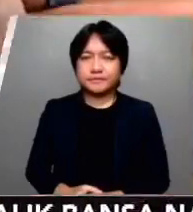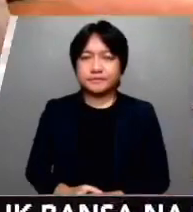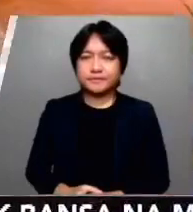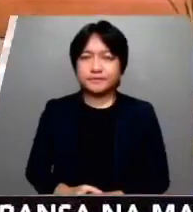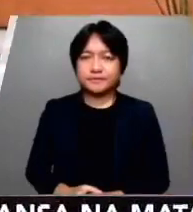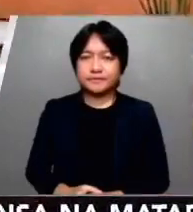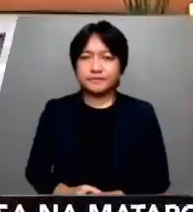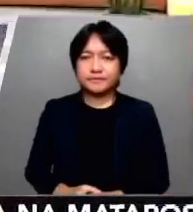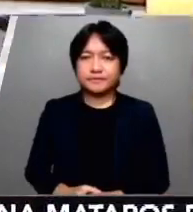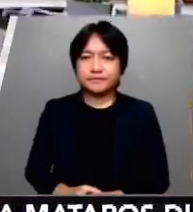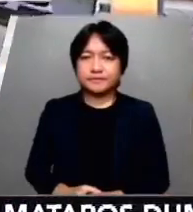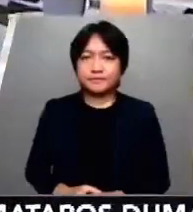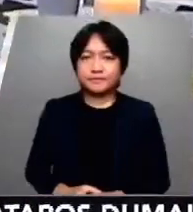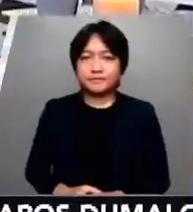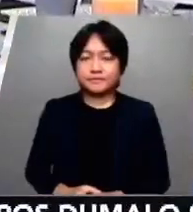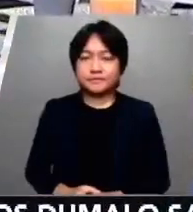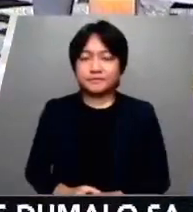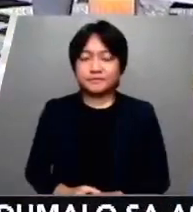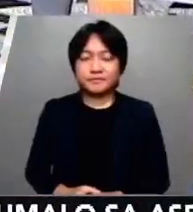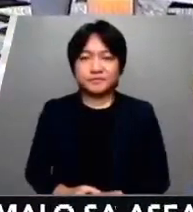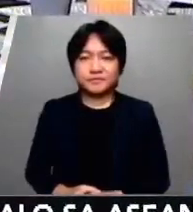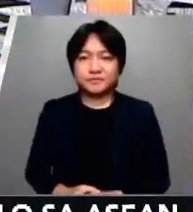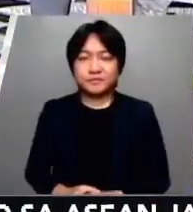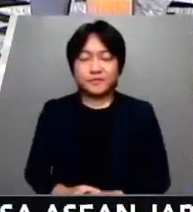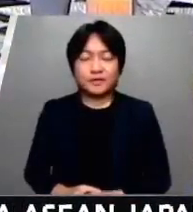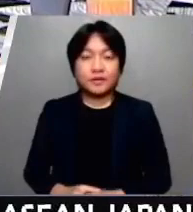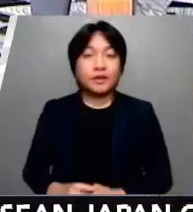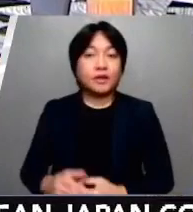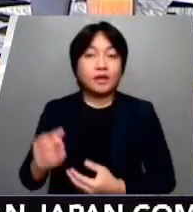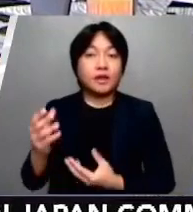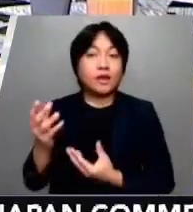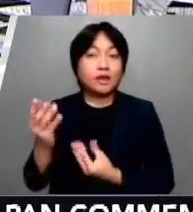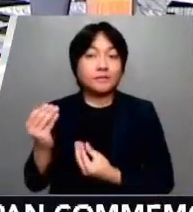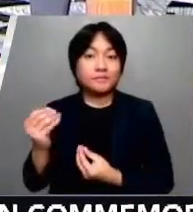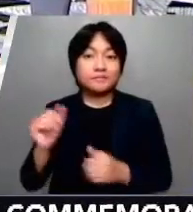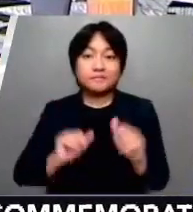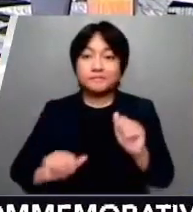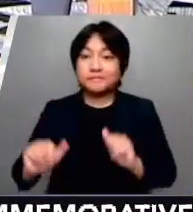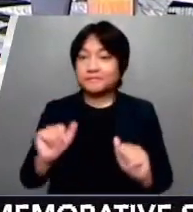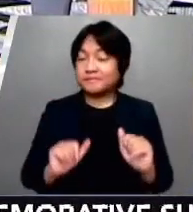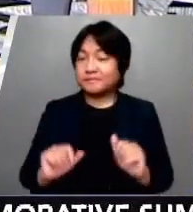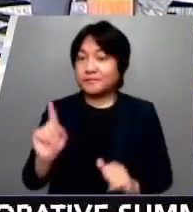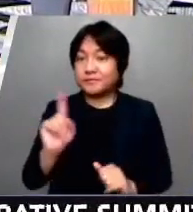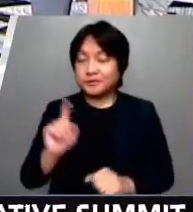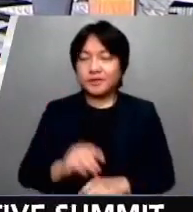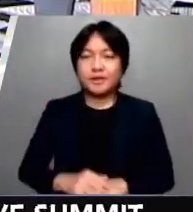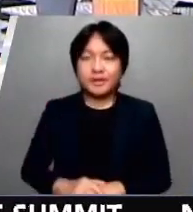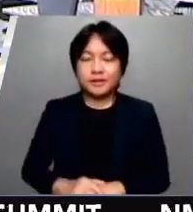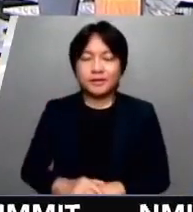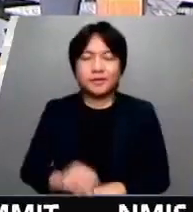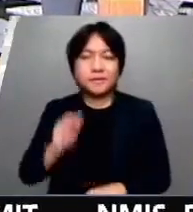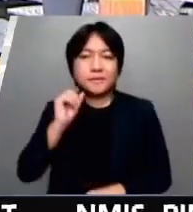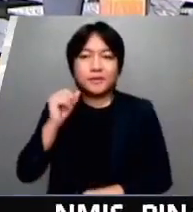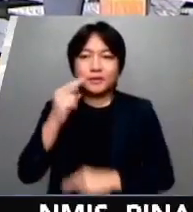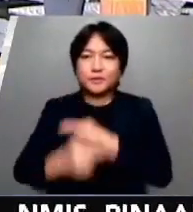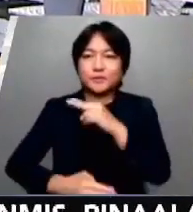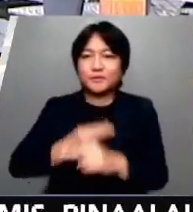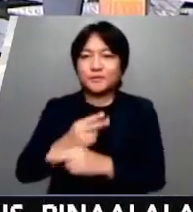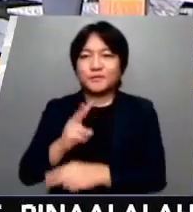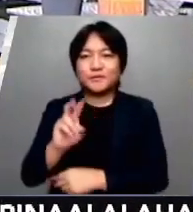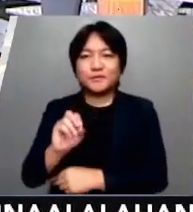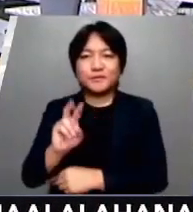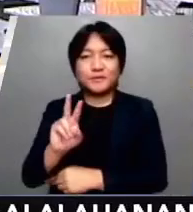ng chika ngayong Tuesday morning ang angkas na si 2023 Miss Universe Philippines Michelle D sa intense action scenes sa Black